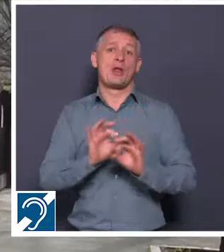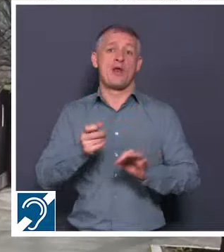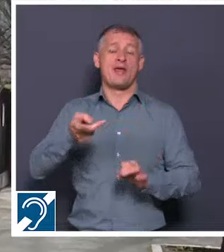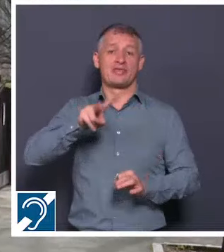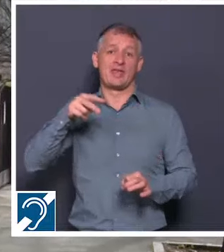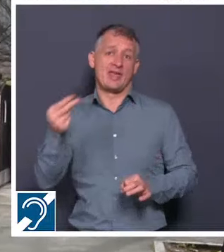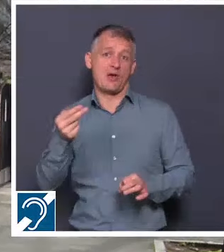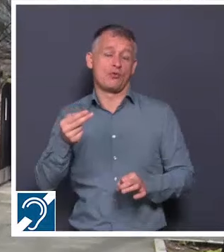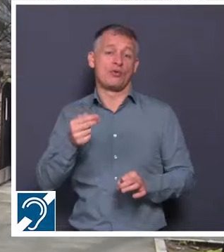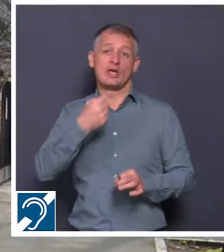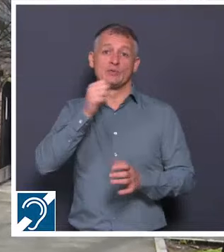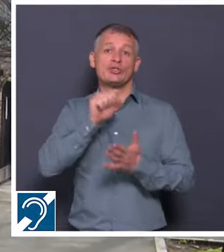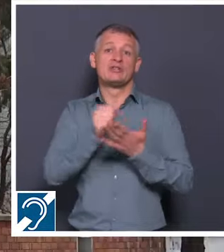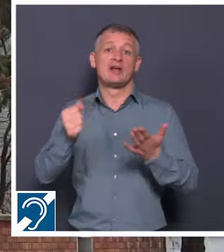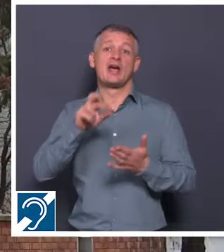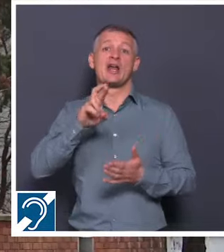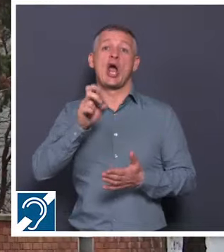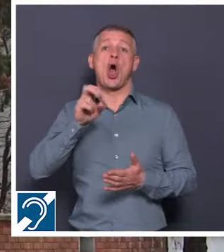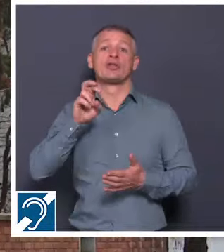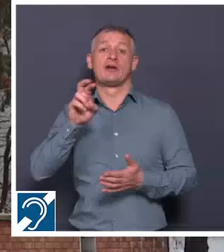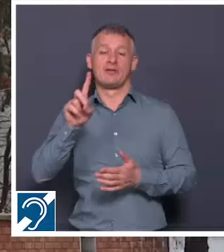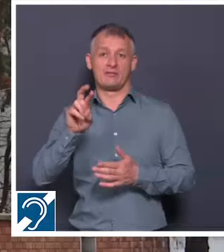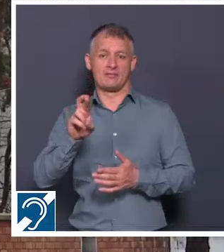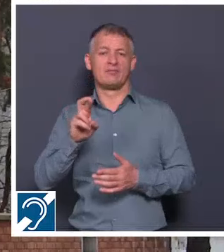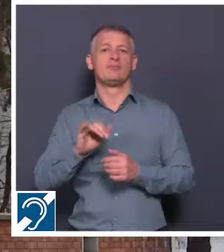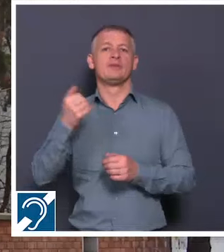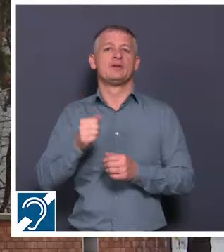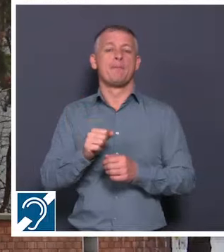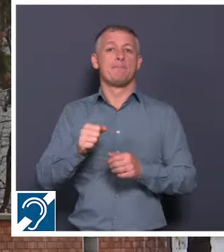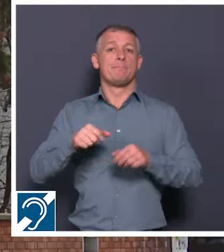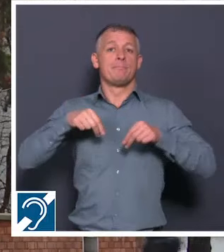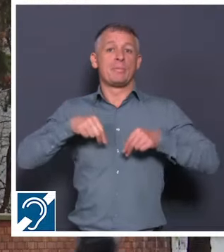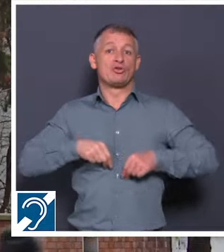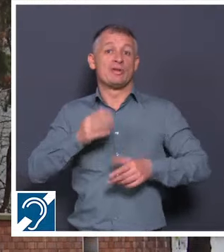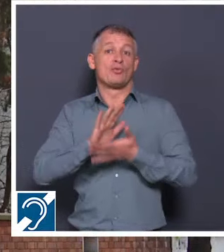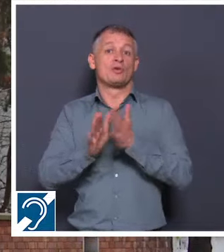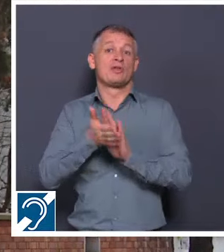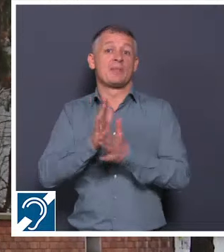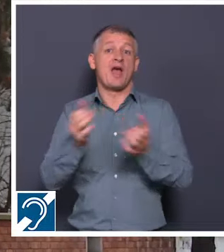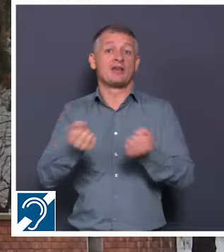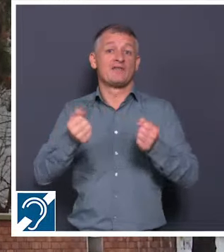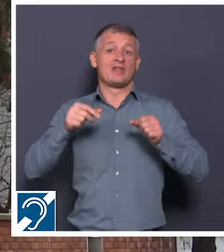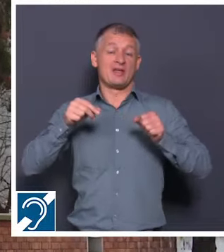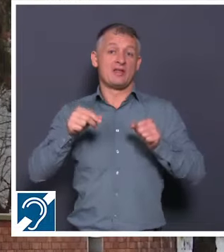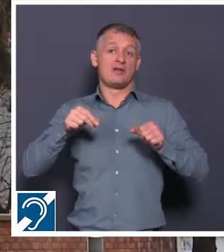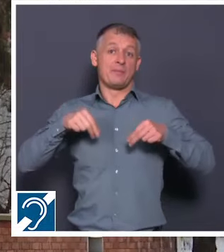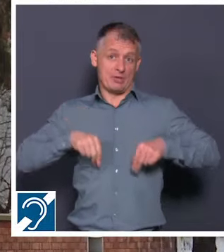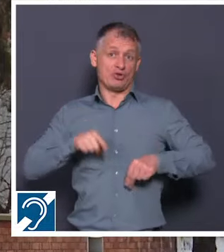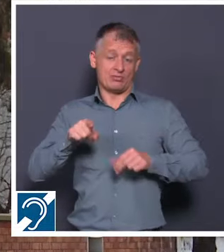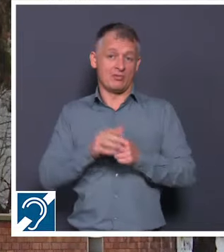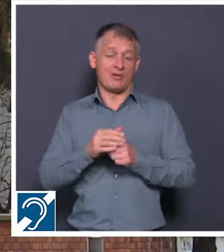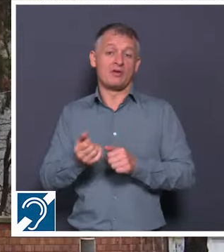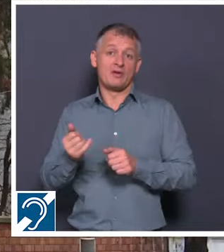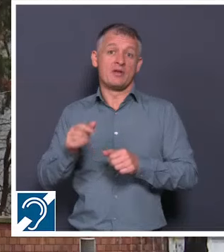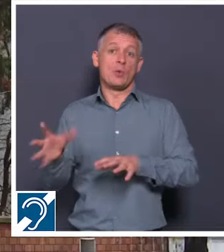în care președintele în funcție Klaus Iohannis își va încheia mandatul. În momentul în care au apărut aceste informații arătând că vila de